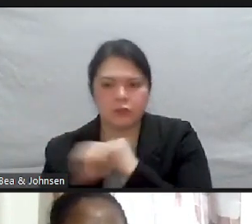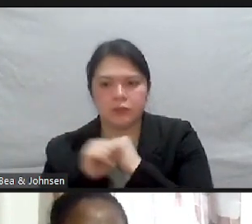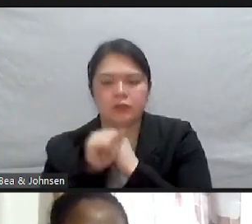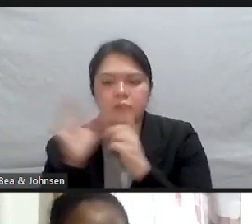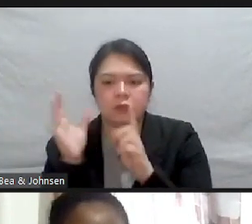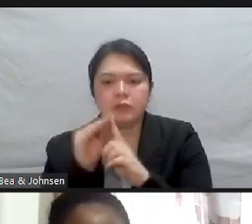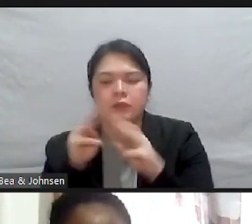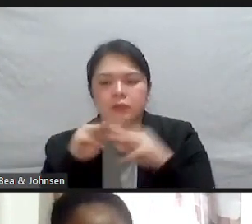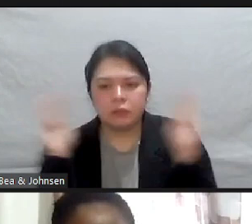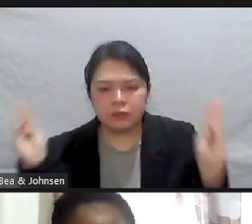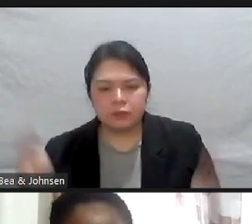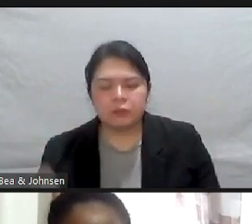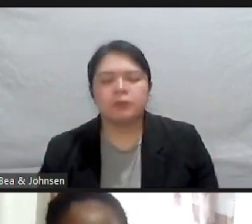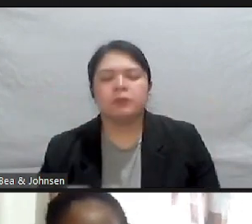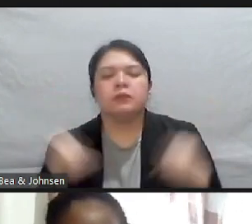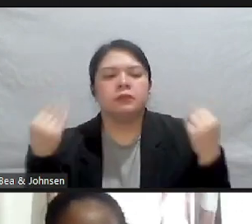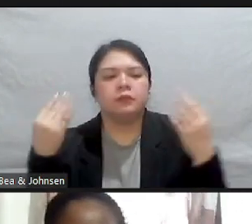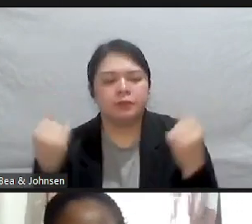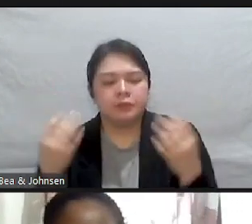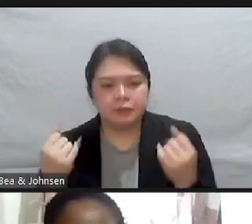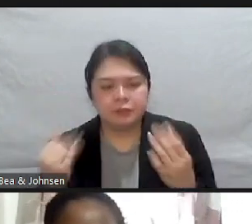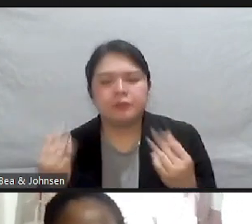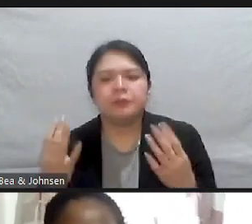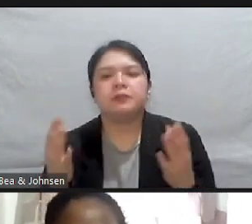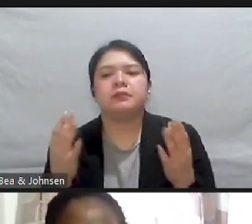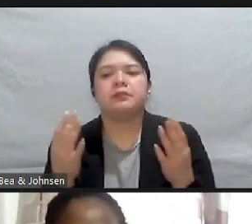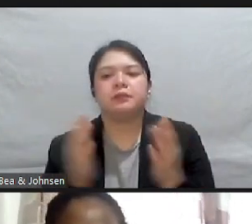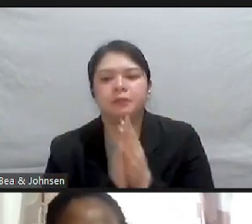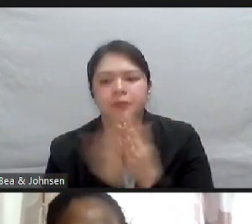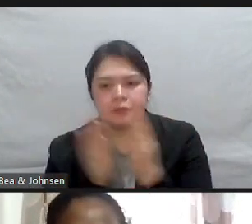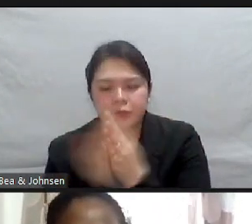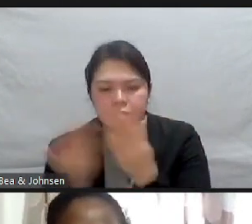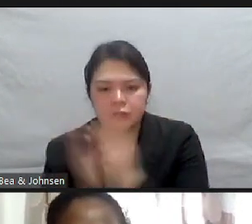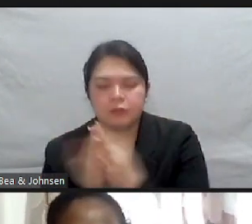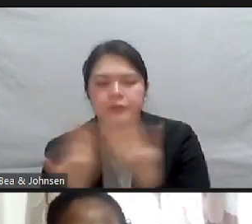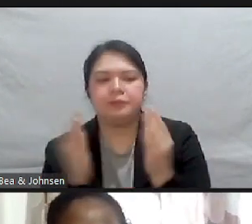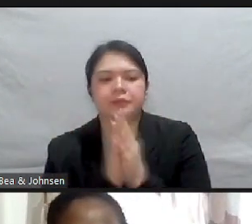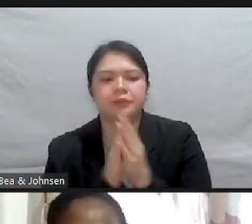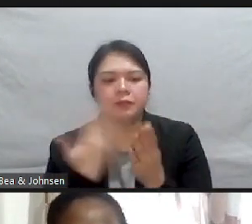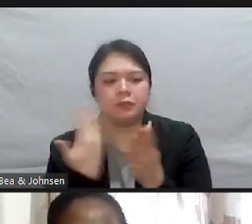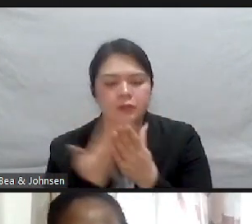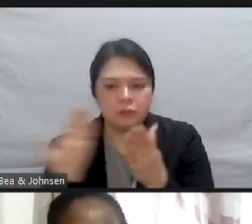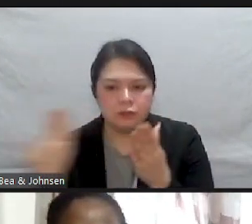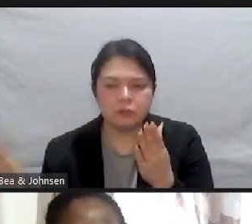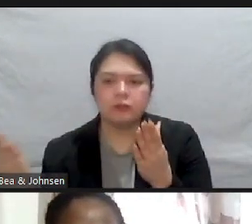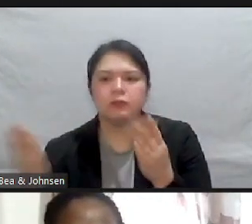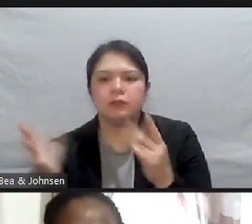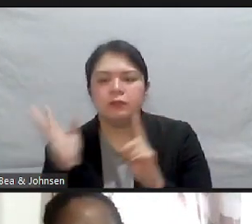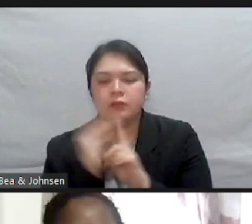mapping, siya yung marami siyang ginawang big books at mga ano na materials sa culture